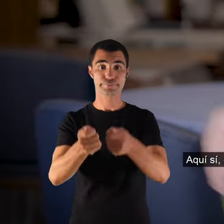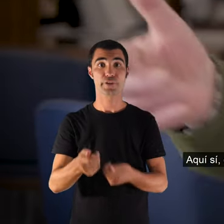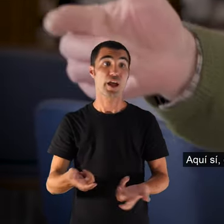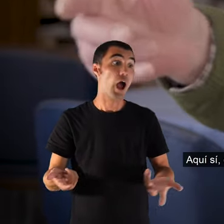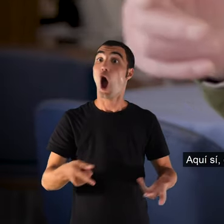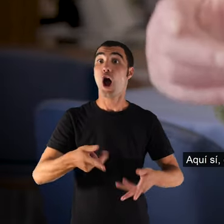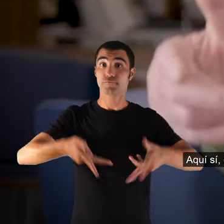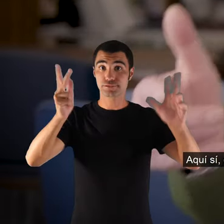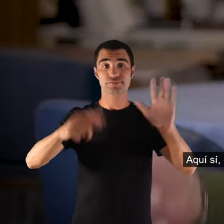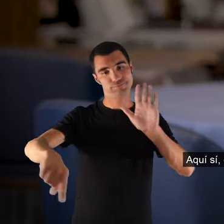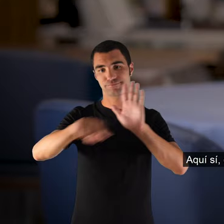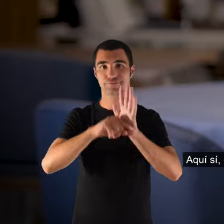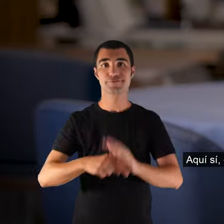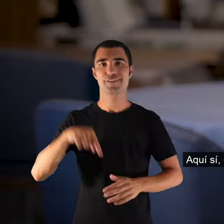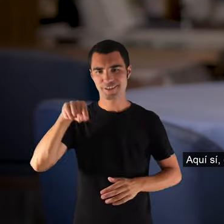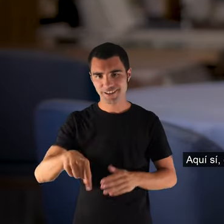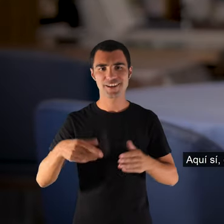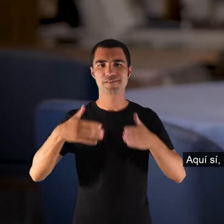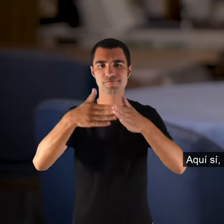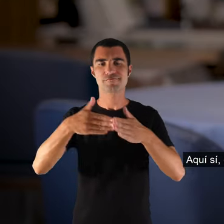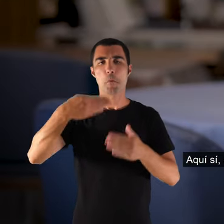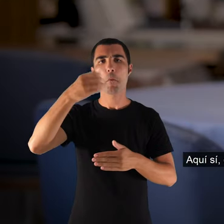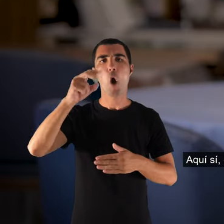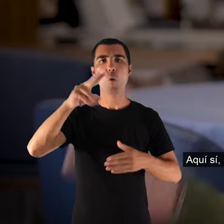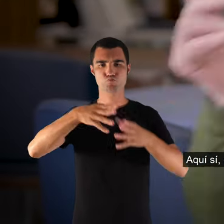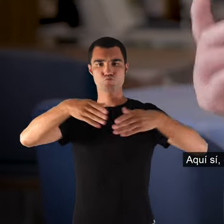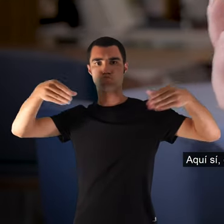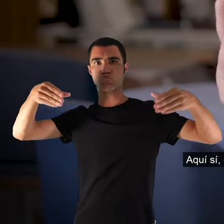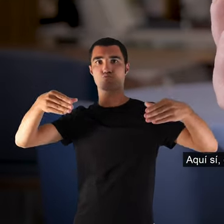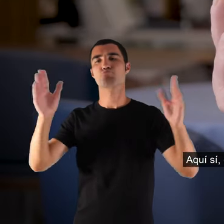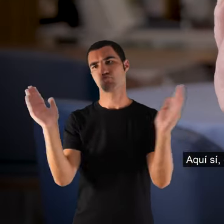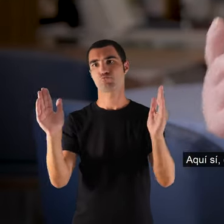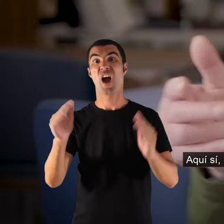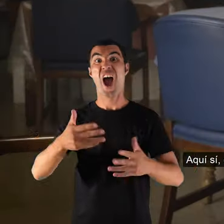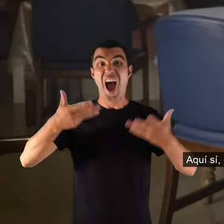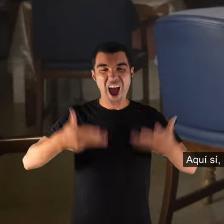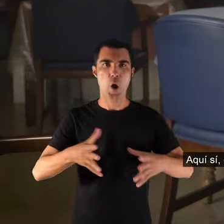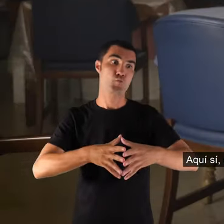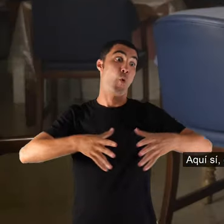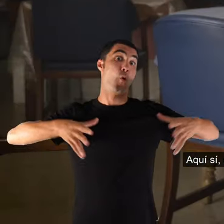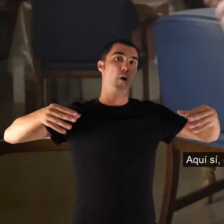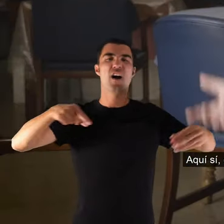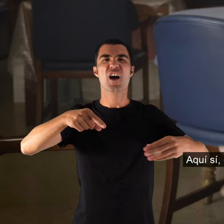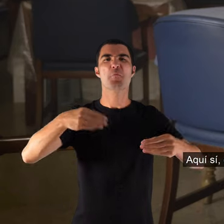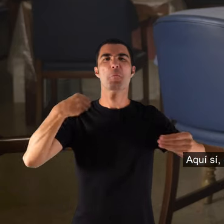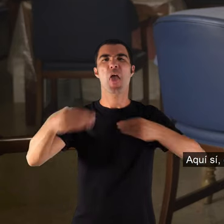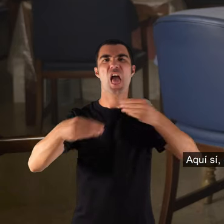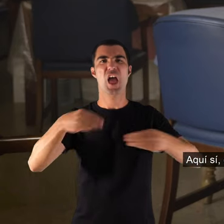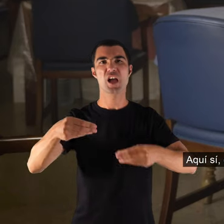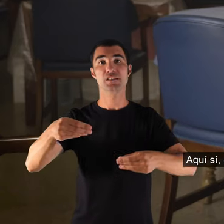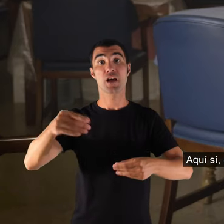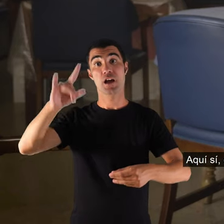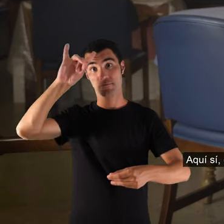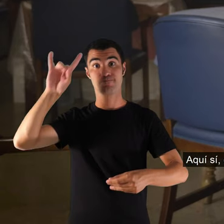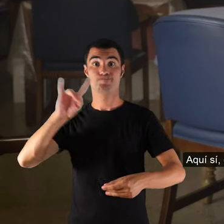Aquí, els bous, sí, eren petits, les barques. Ara són grossos. Són de plàstic i antes eren de